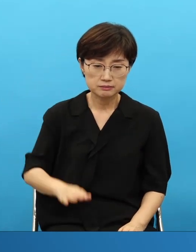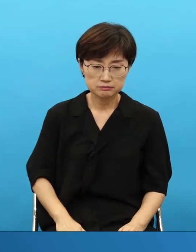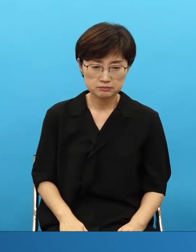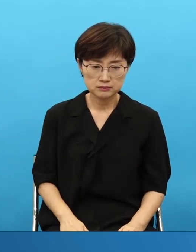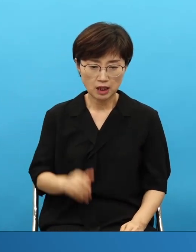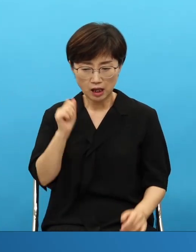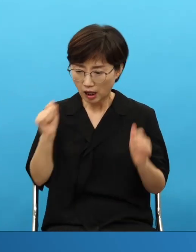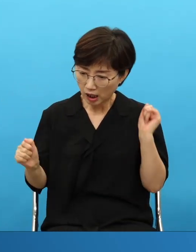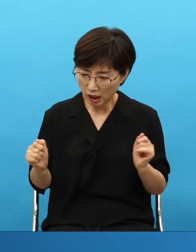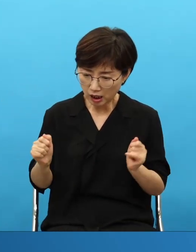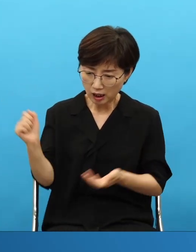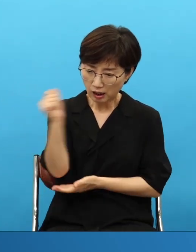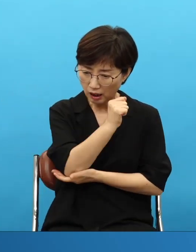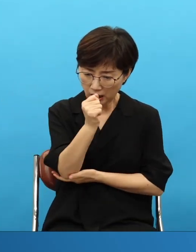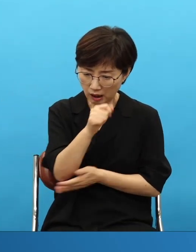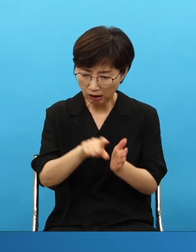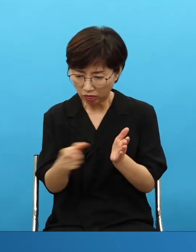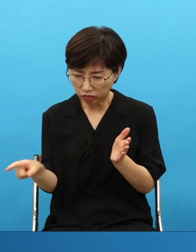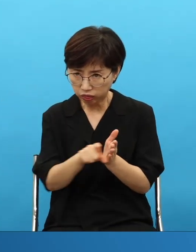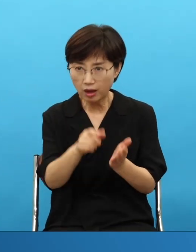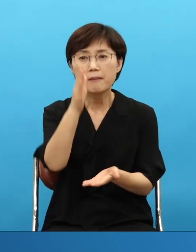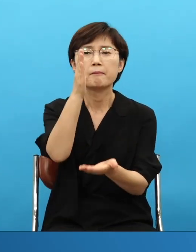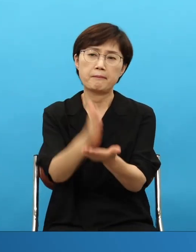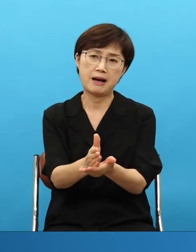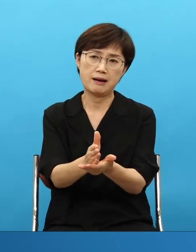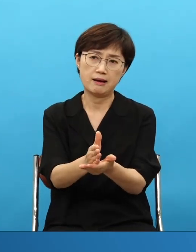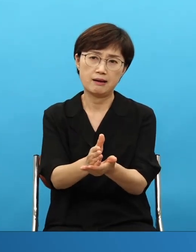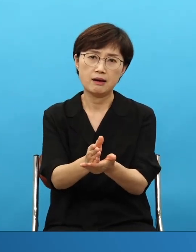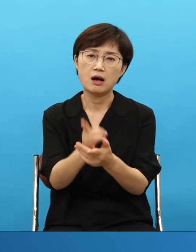말고 언약을 잘 잡으세요.